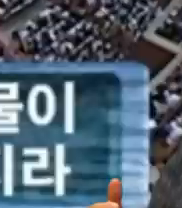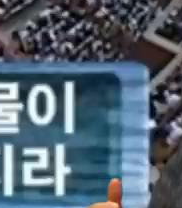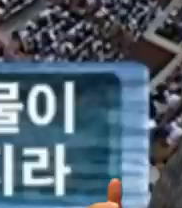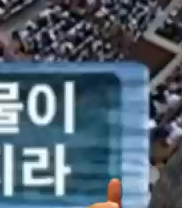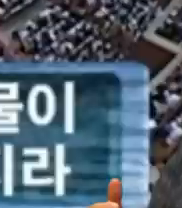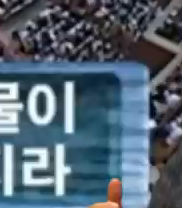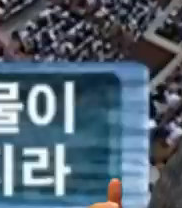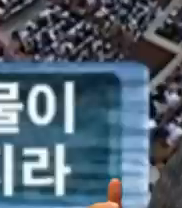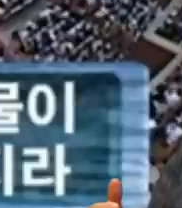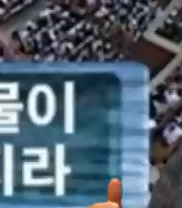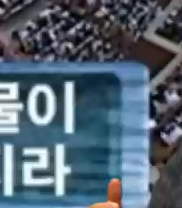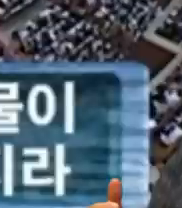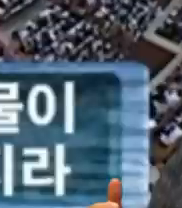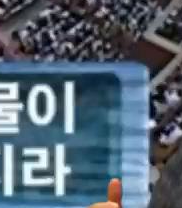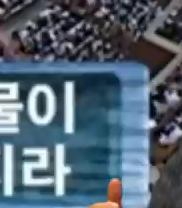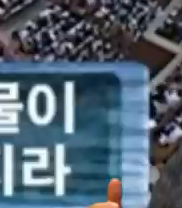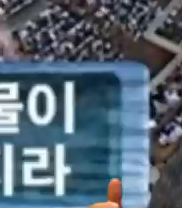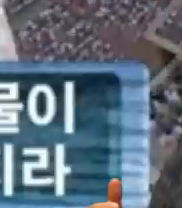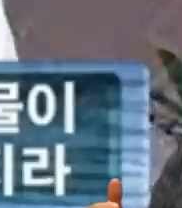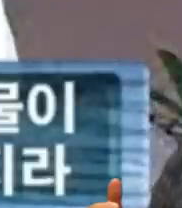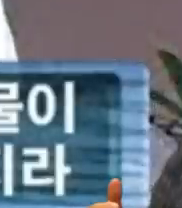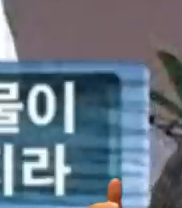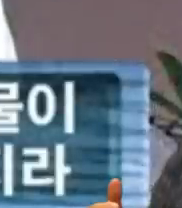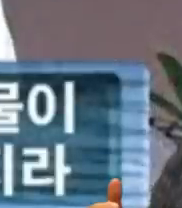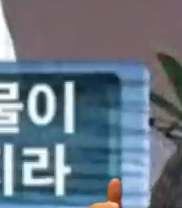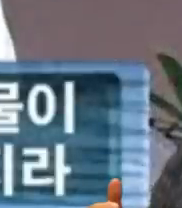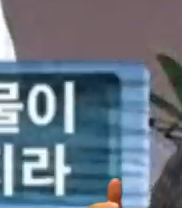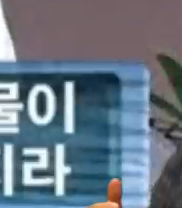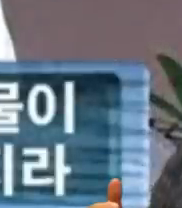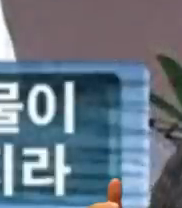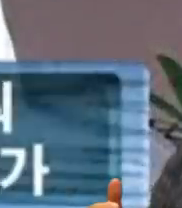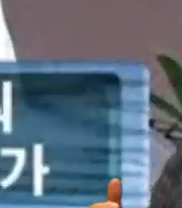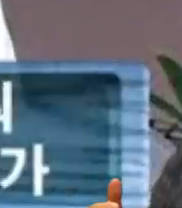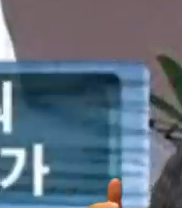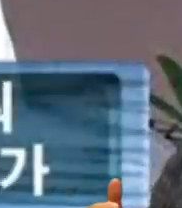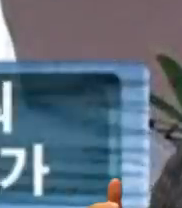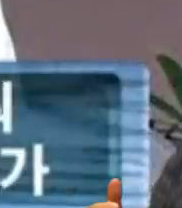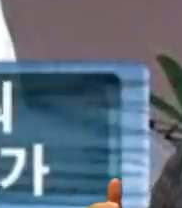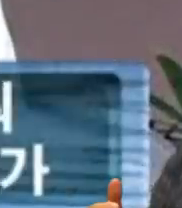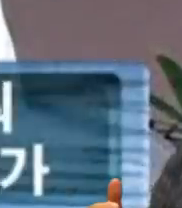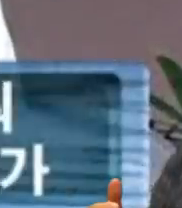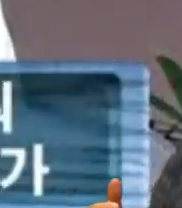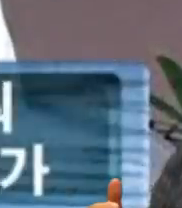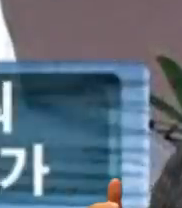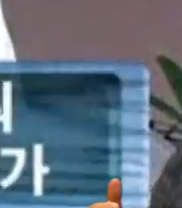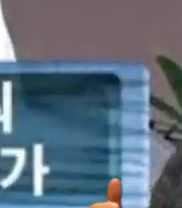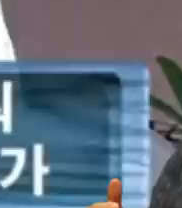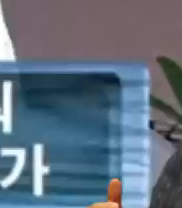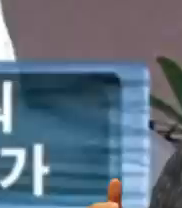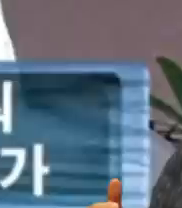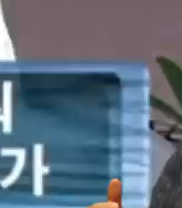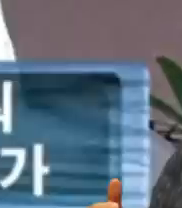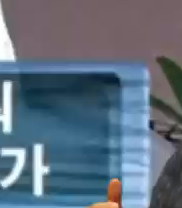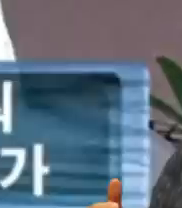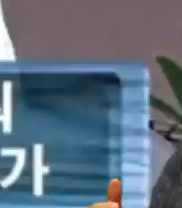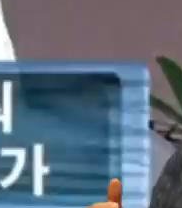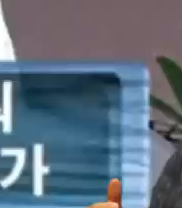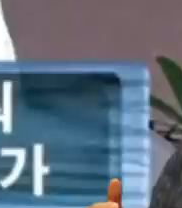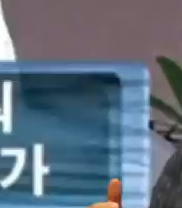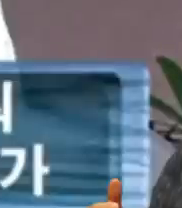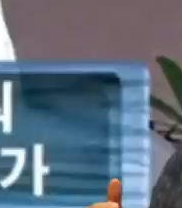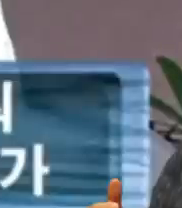호수로 내리치매 배에 물이 가득하게 되어 위태한지라 제자들이 나와 깨워